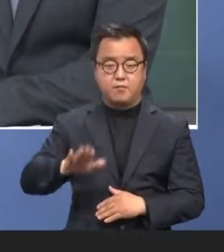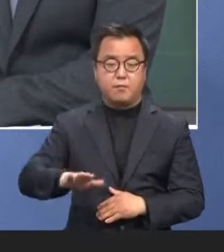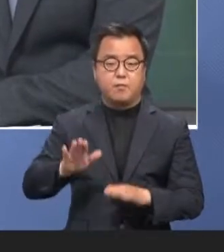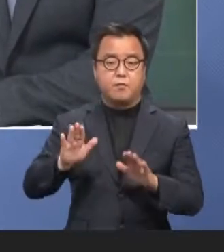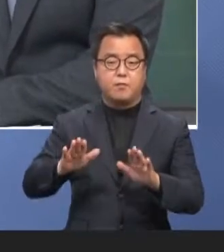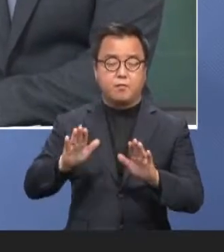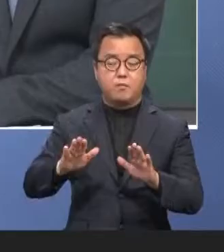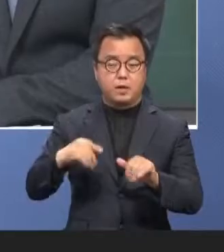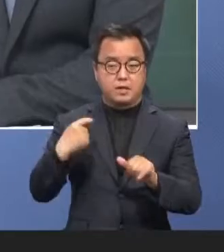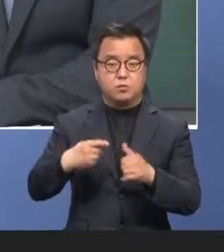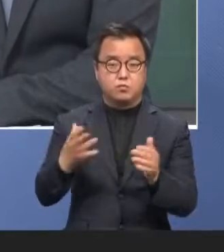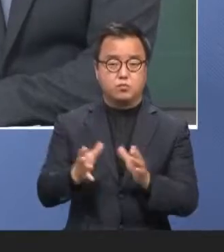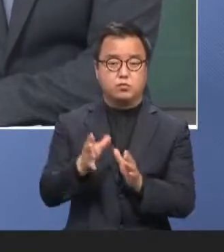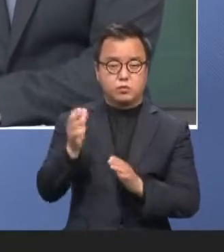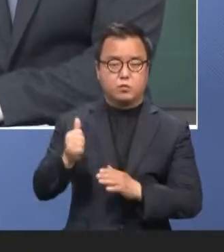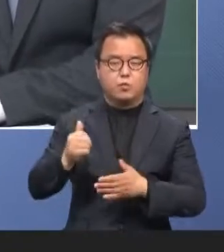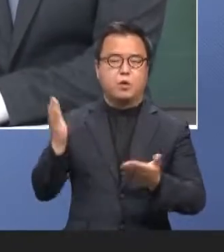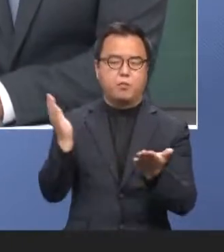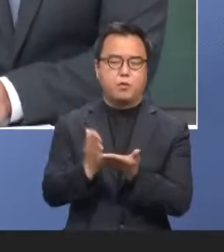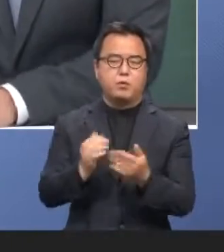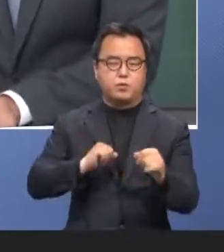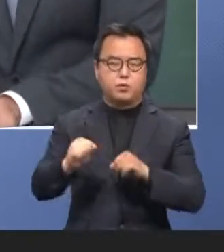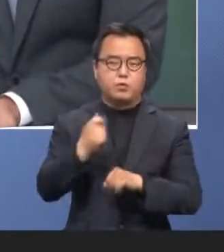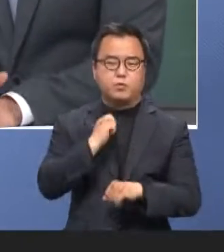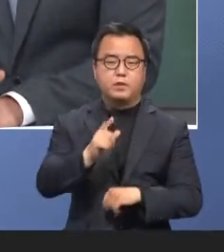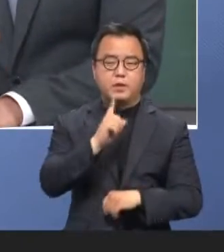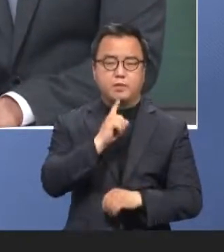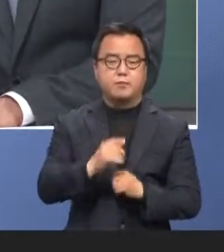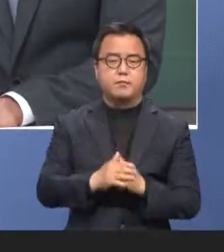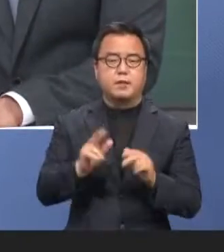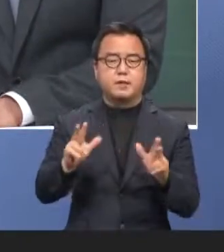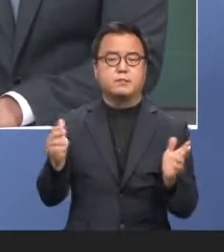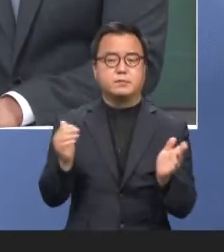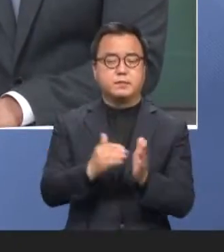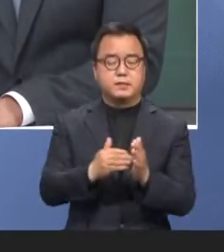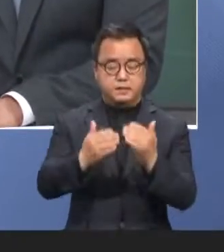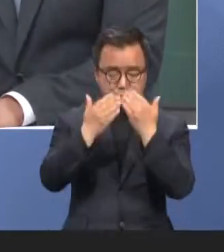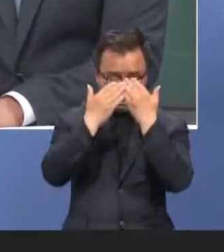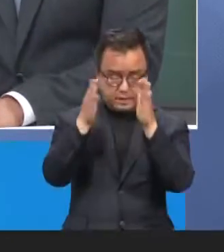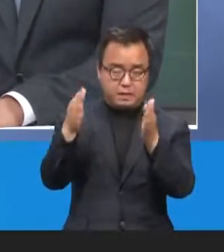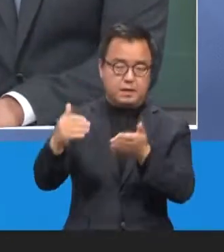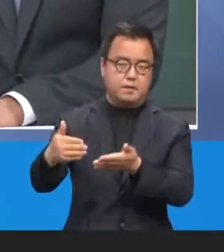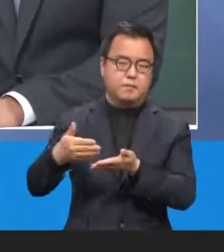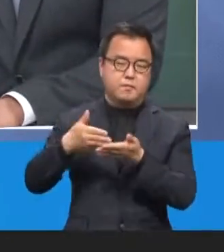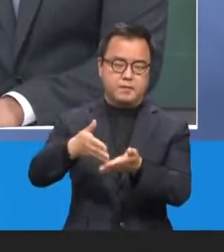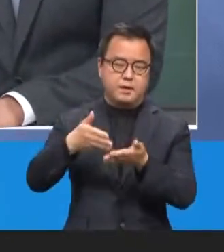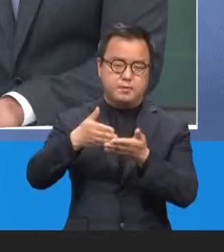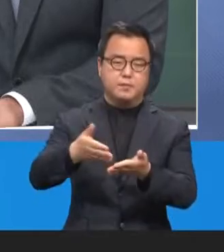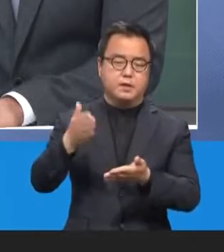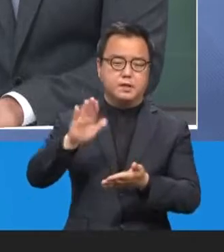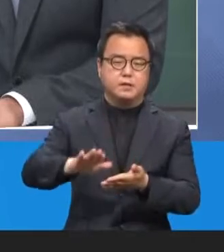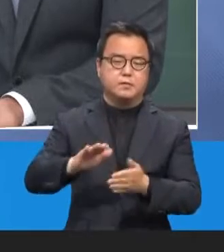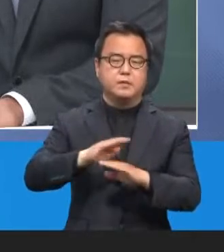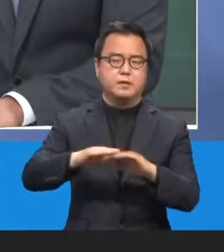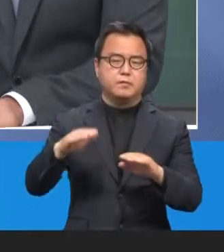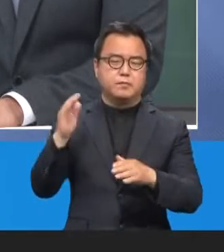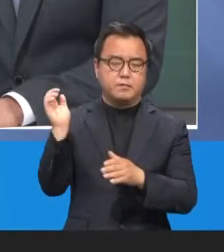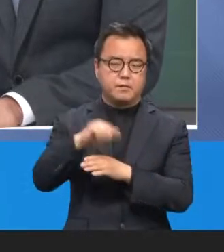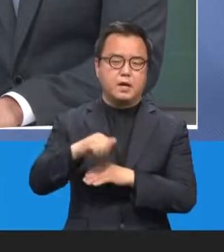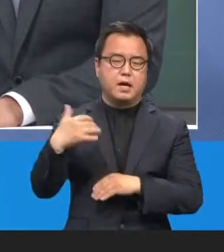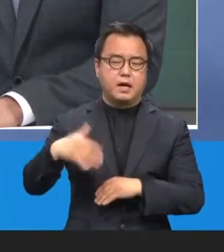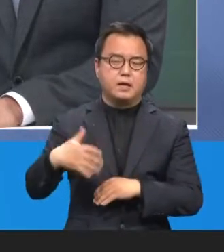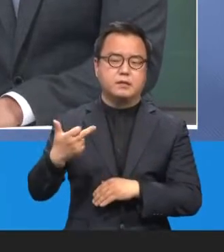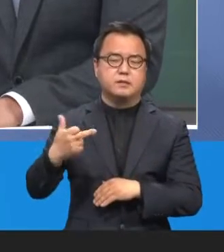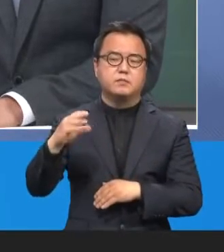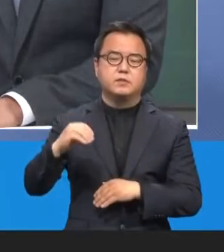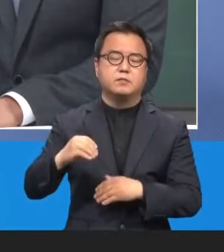기조에 발맞춰 겠다고 다시 한번 강조했습니다 지금껏 탕감 신청을 했지만 승인되지 않은 칩 7만 건에 탕감 신 정도